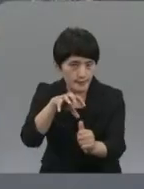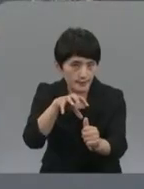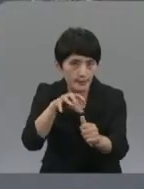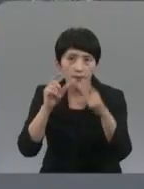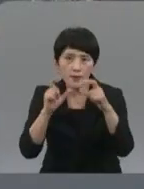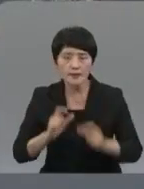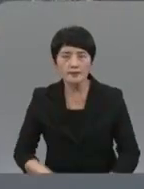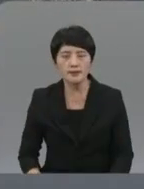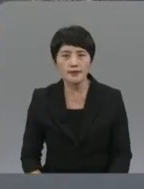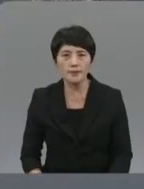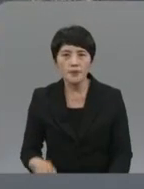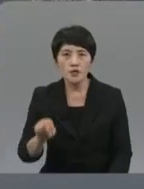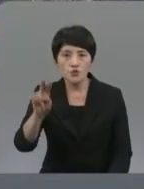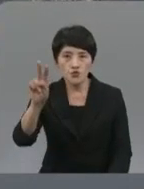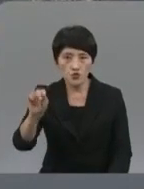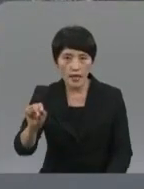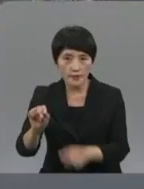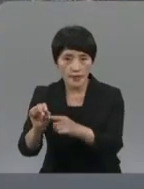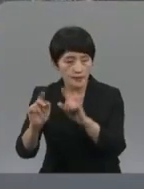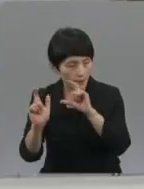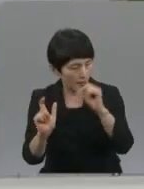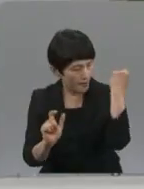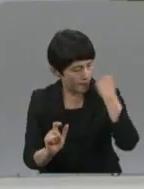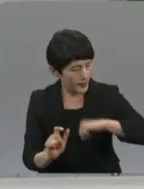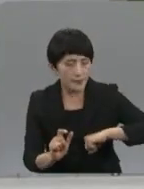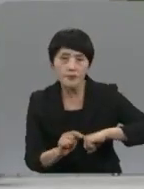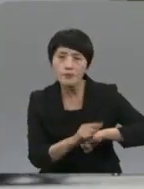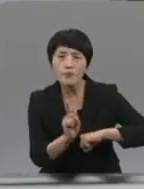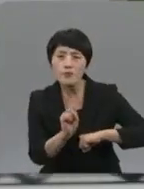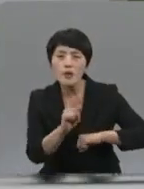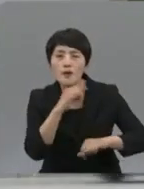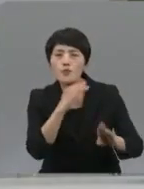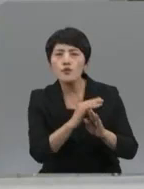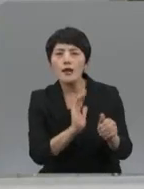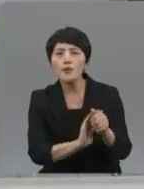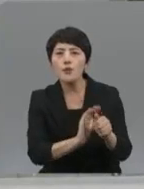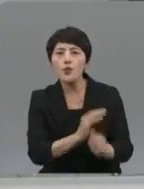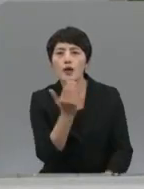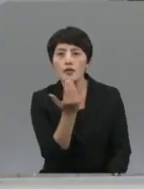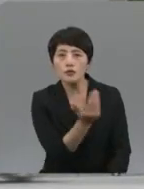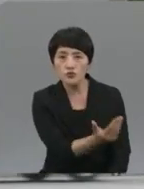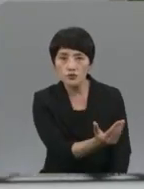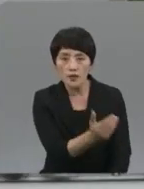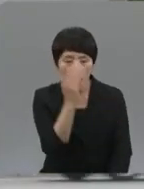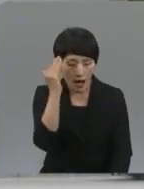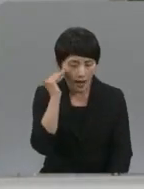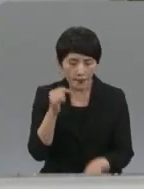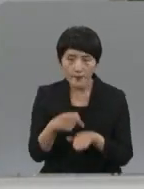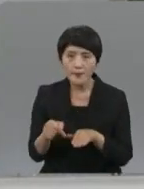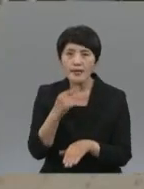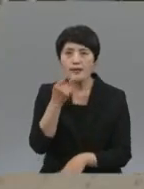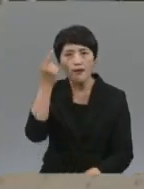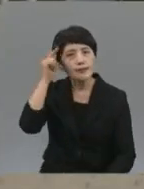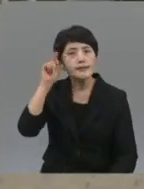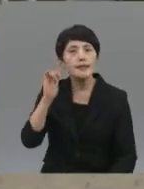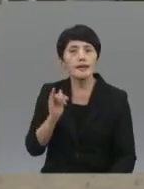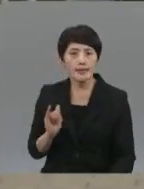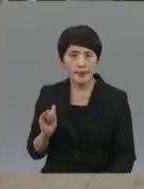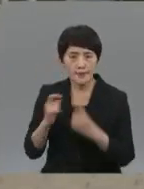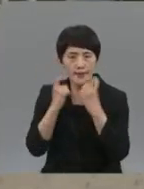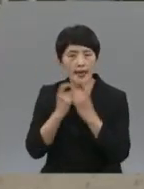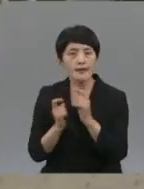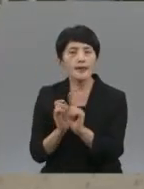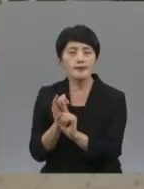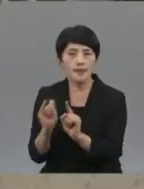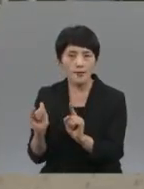韩国政府将一名韩裔俄罗斯人列为单边制裁对象，此人违反联合国安理会的制裁决议，为